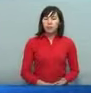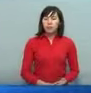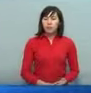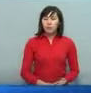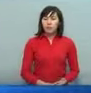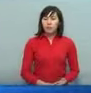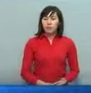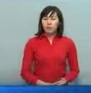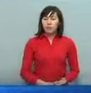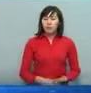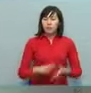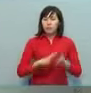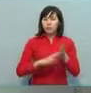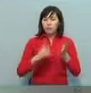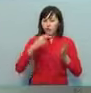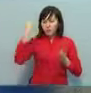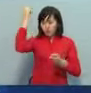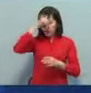болды.